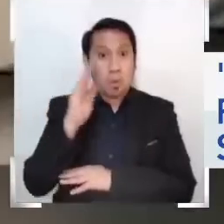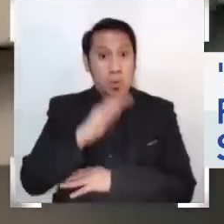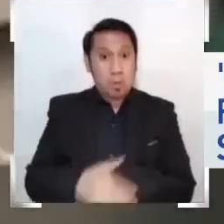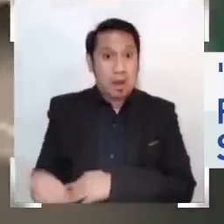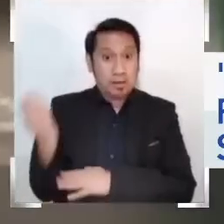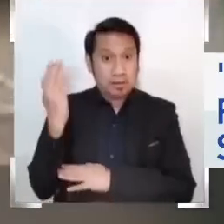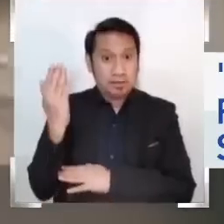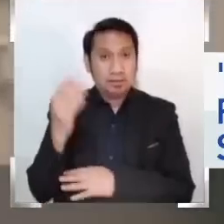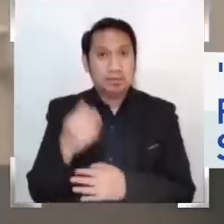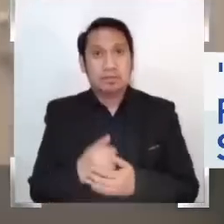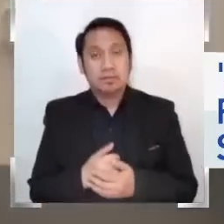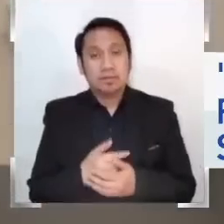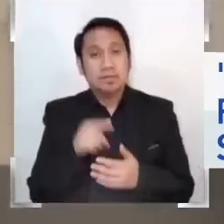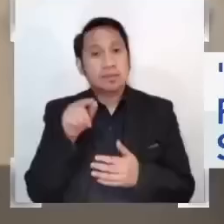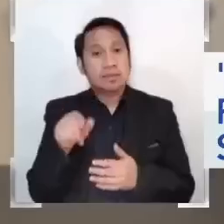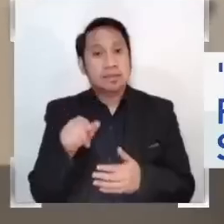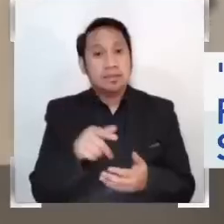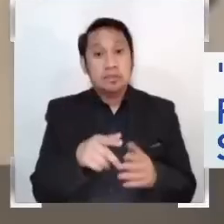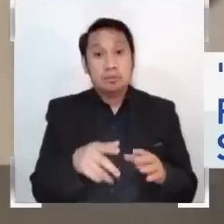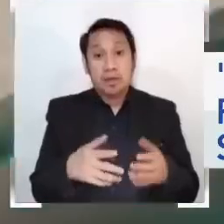Nalubog din ang ilang sasakyan at bahay.